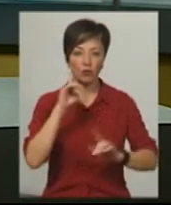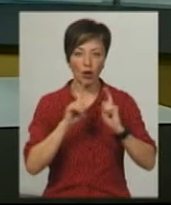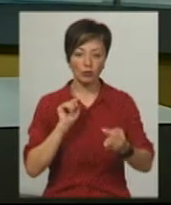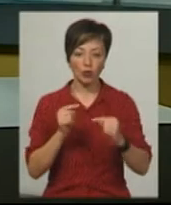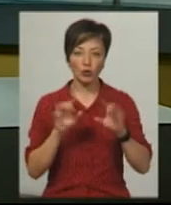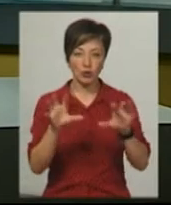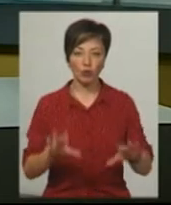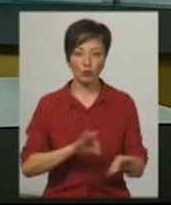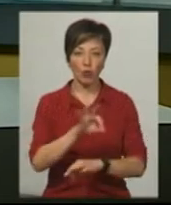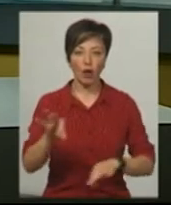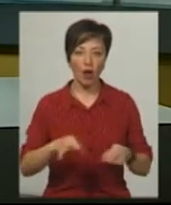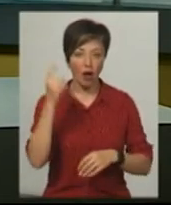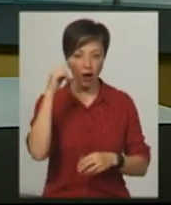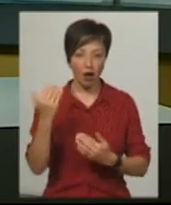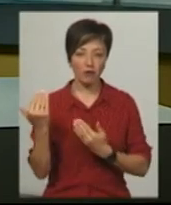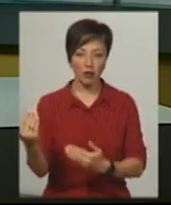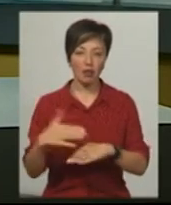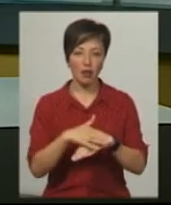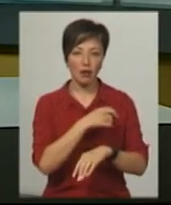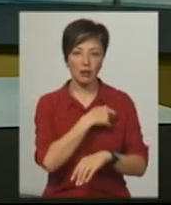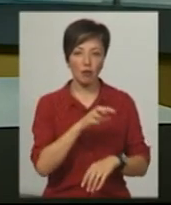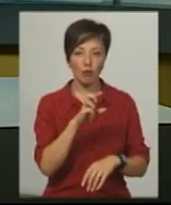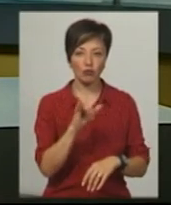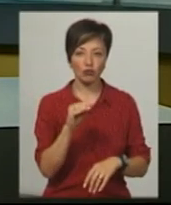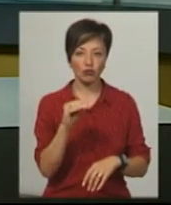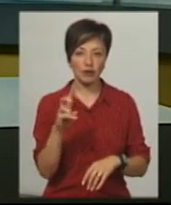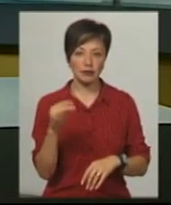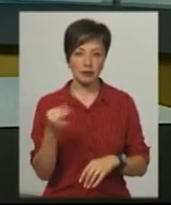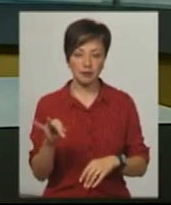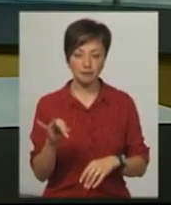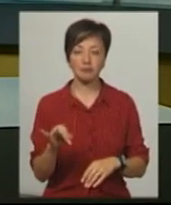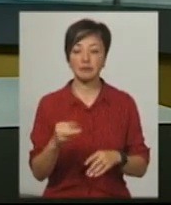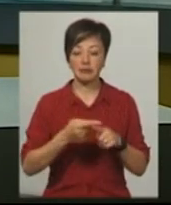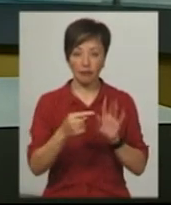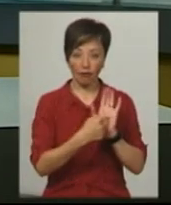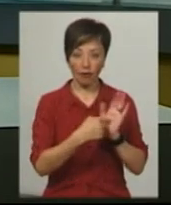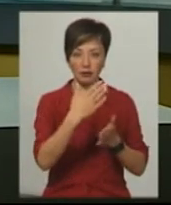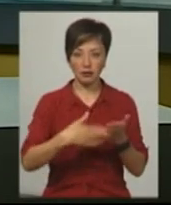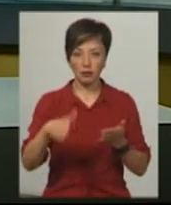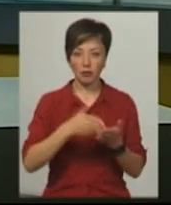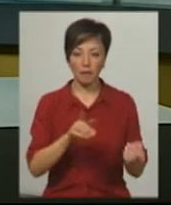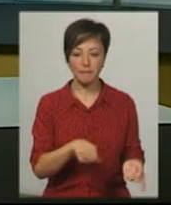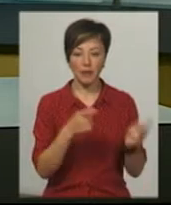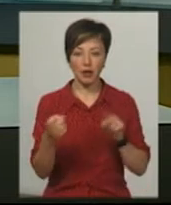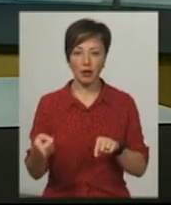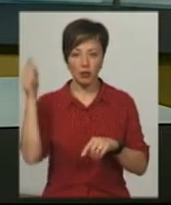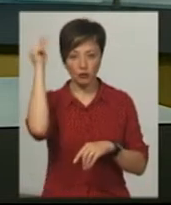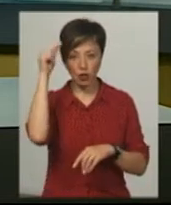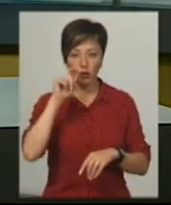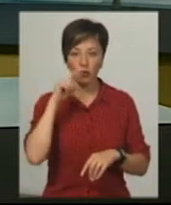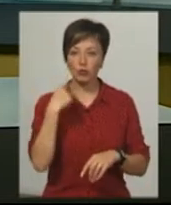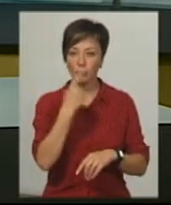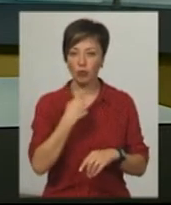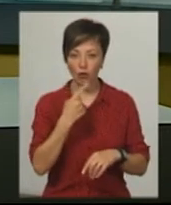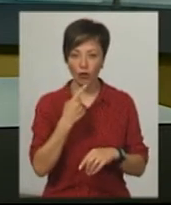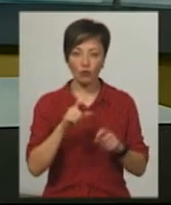законопроєкту авторства нардепа від «Слуги народу» Максима Бужанського, за яким скасовується перехід на навчання українською мовою у школах,